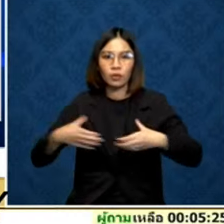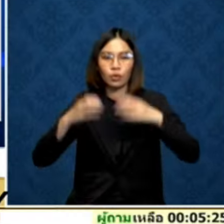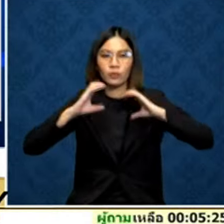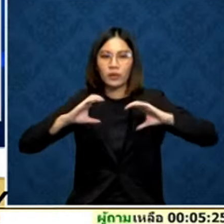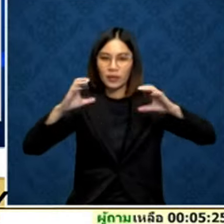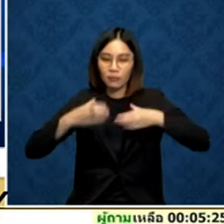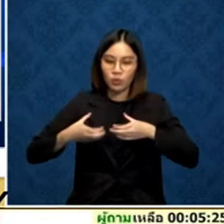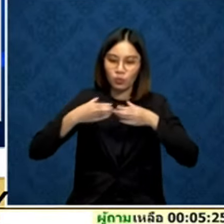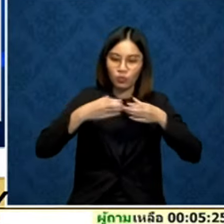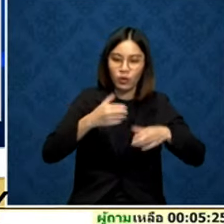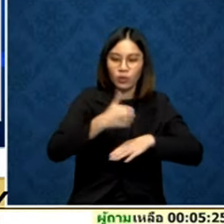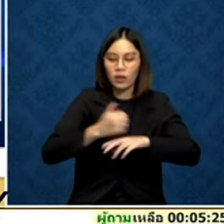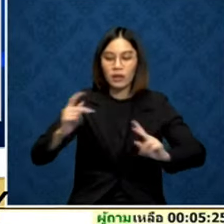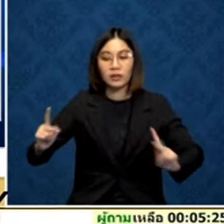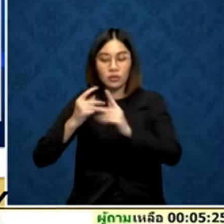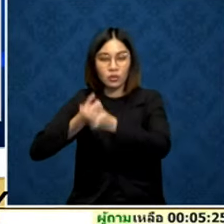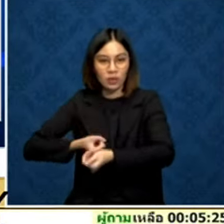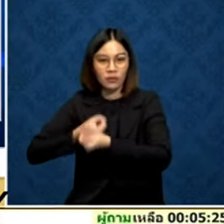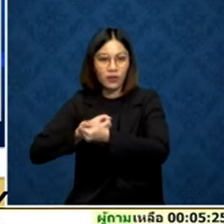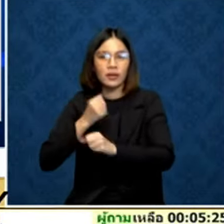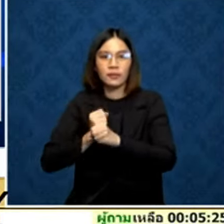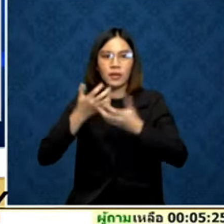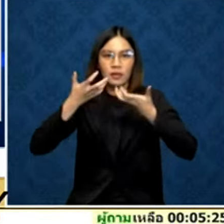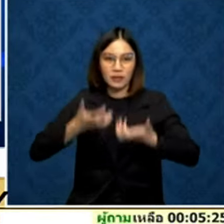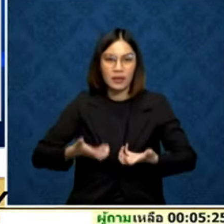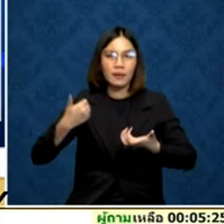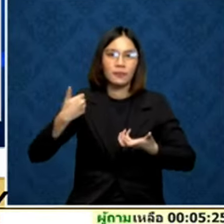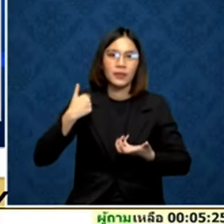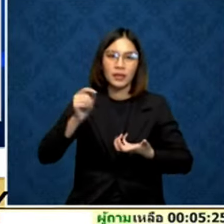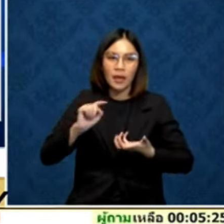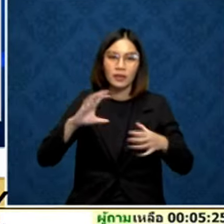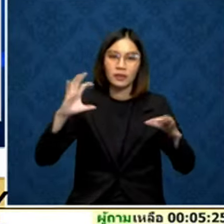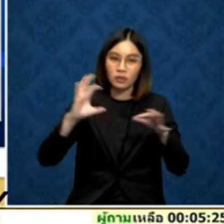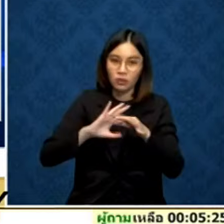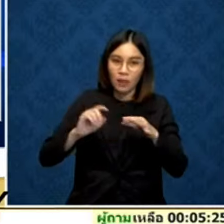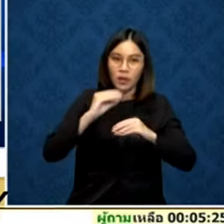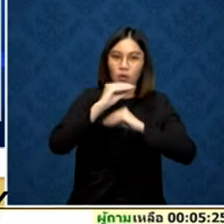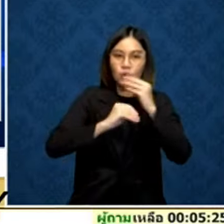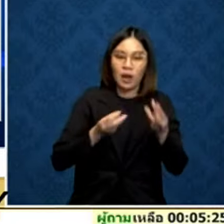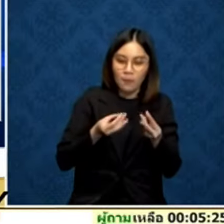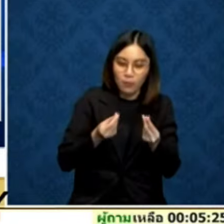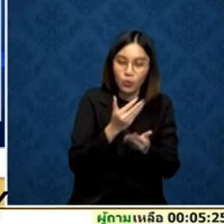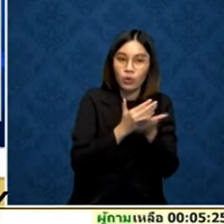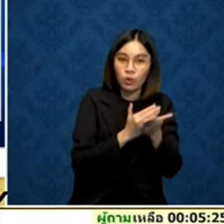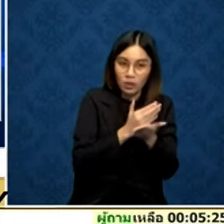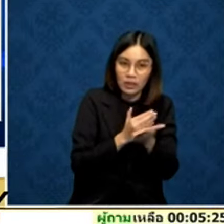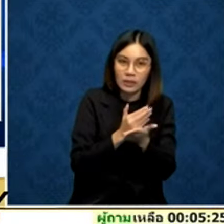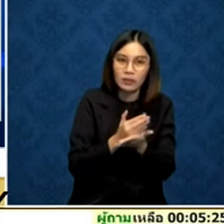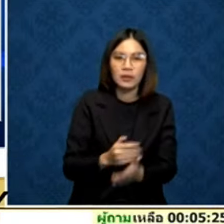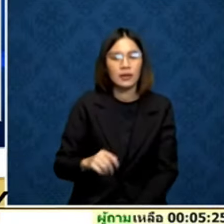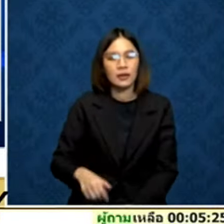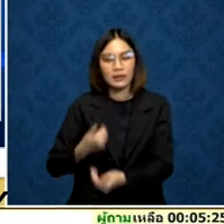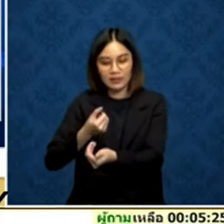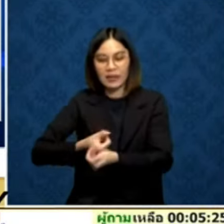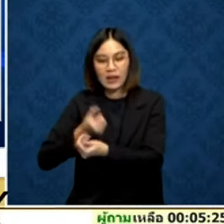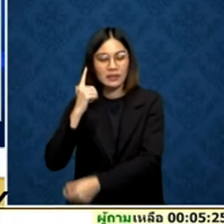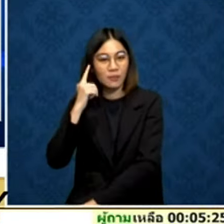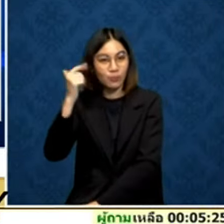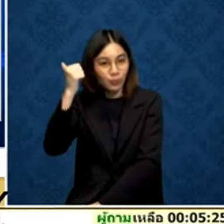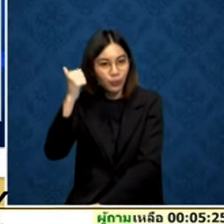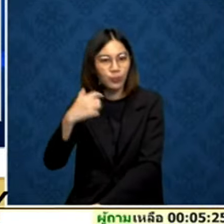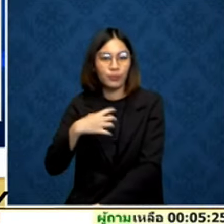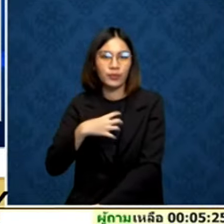นตรีว่าการกระทรวงเกษตรและสหกรณ์ก็ทำงานอย่างหนักไม่ว่าจะเป็นเรื่องของโครงการปุ๋ยคนละครึ่งหรือความแม่นยำเกษตรแม่นยำที่ต้องการให้ปุ๋ยที่ตร